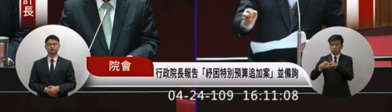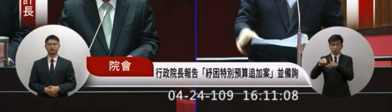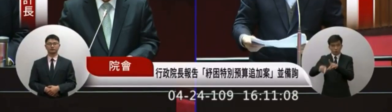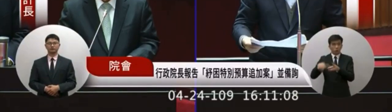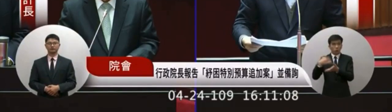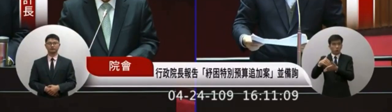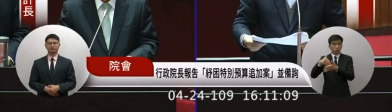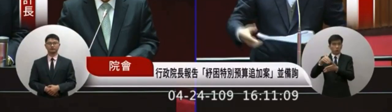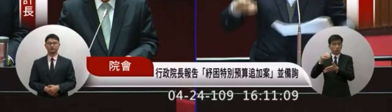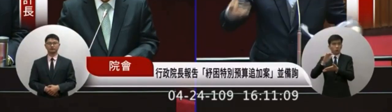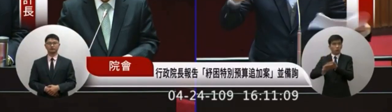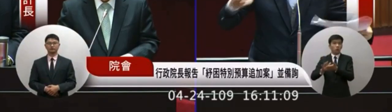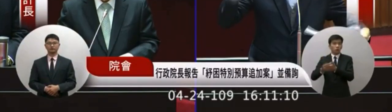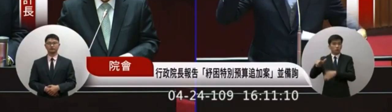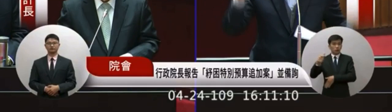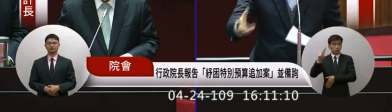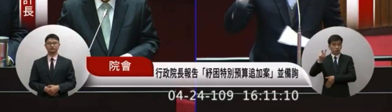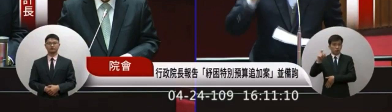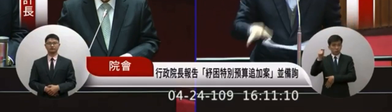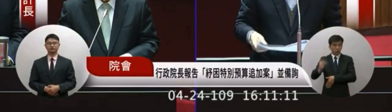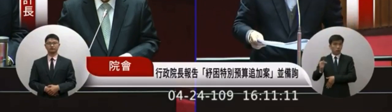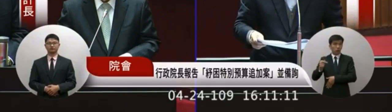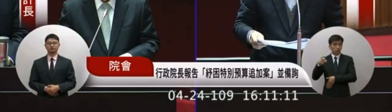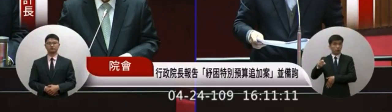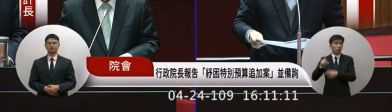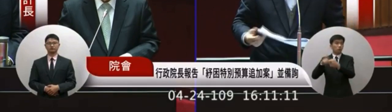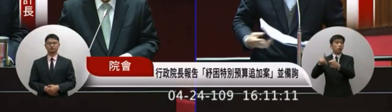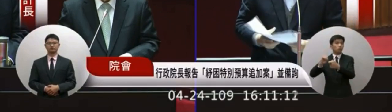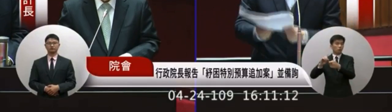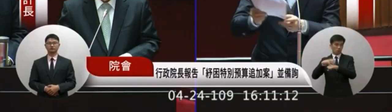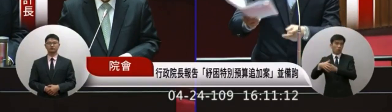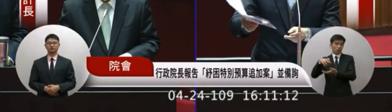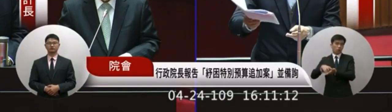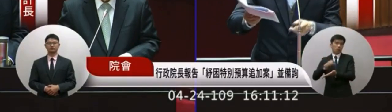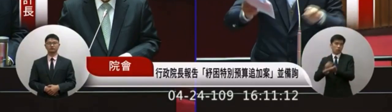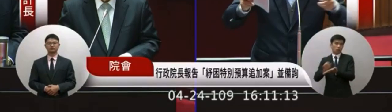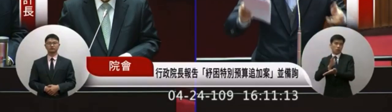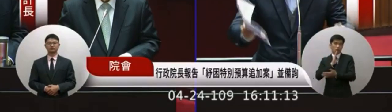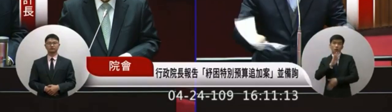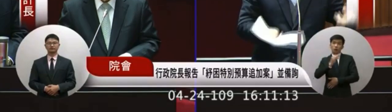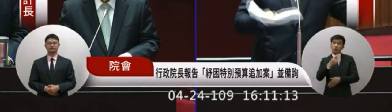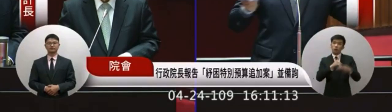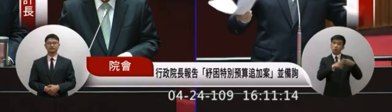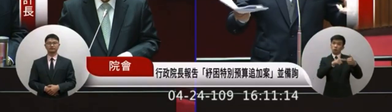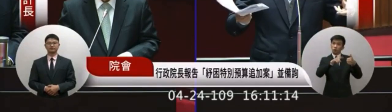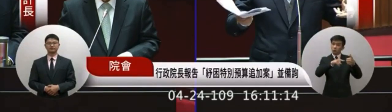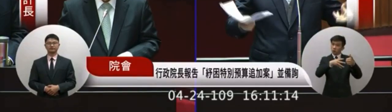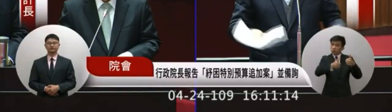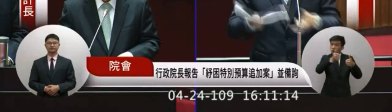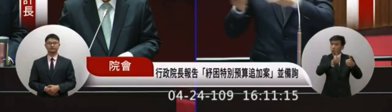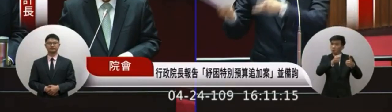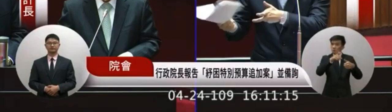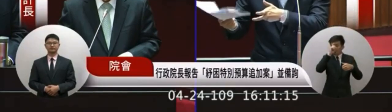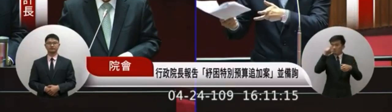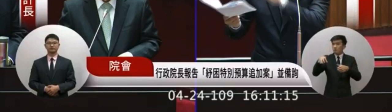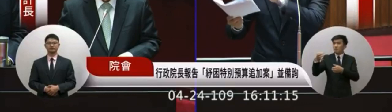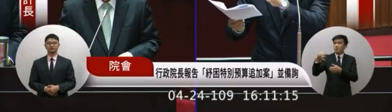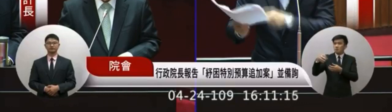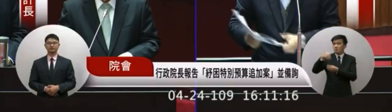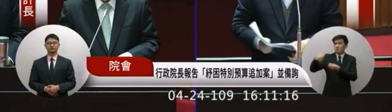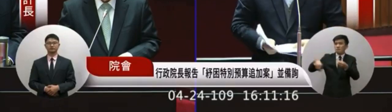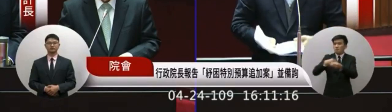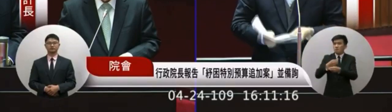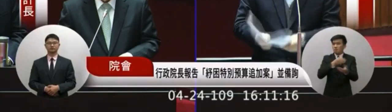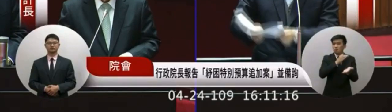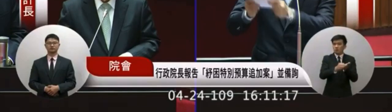净值720亿，都是拿来做保证。结果主计长要把这400亿刷移出来，这